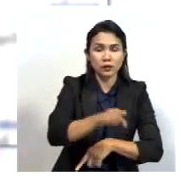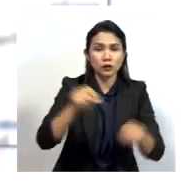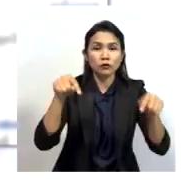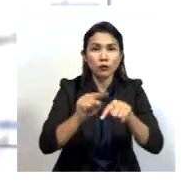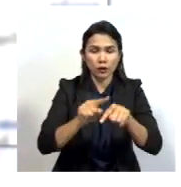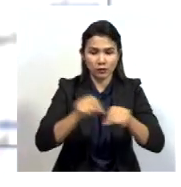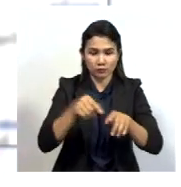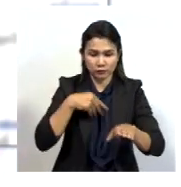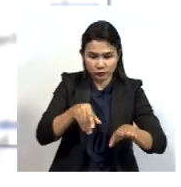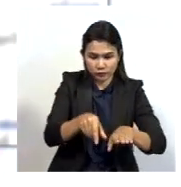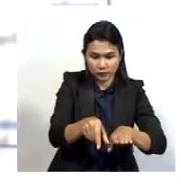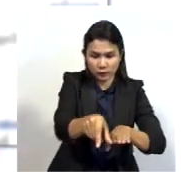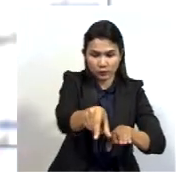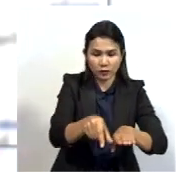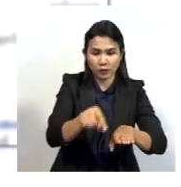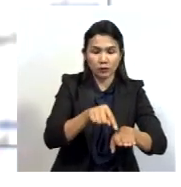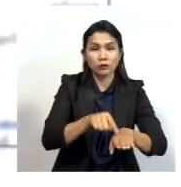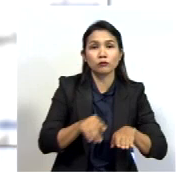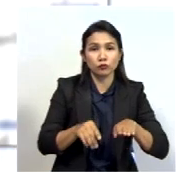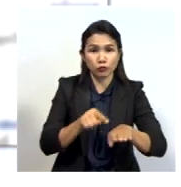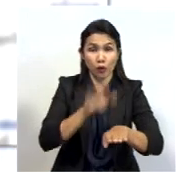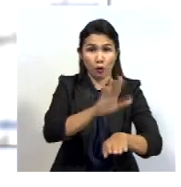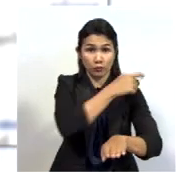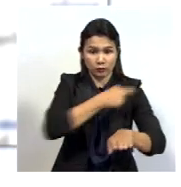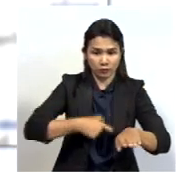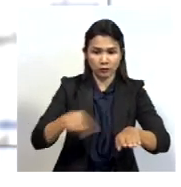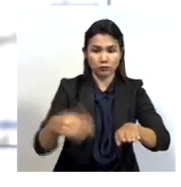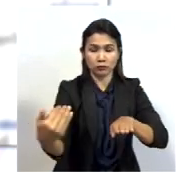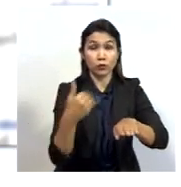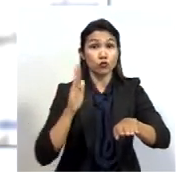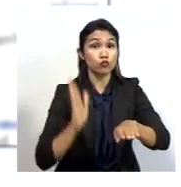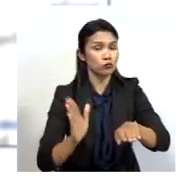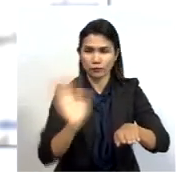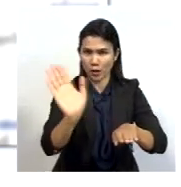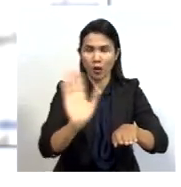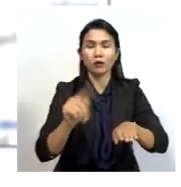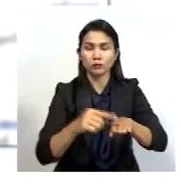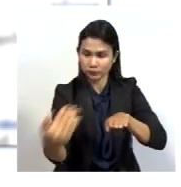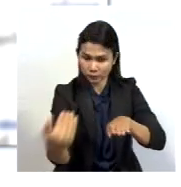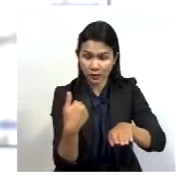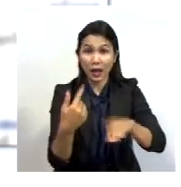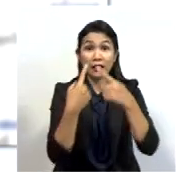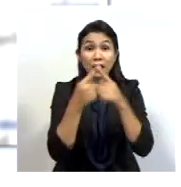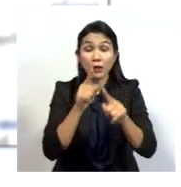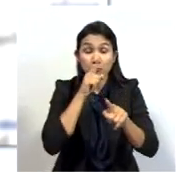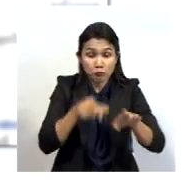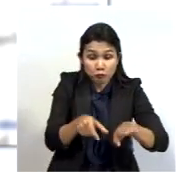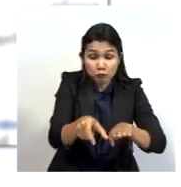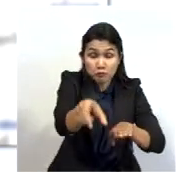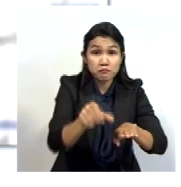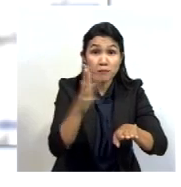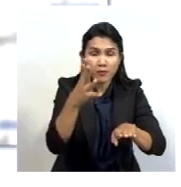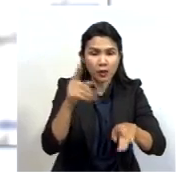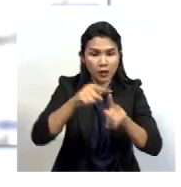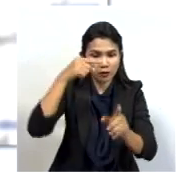างฝั่งตรงข้ามสามารถใช้ได้ตามปกติส่วนกรณีไม่มีเกาะกลางถนนให้ใช้กลวยยางวางและหากเป็นทางร่ว